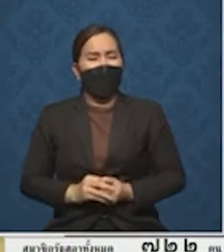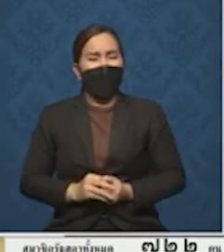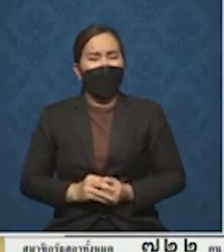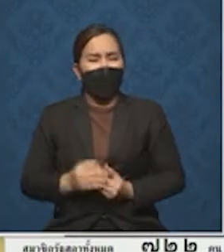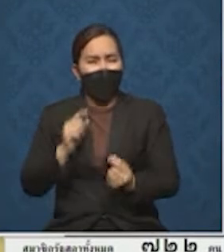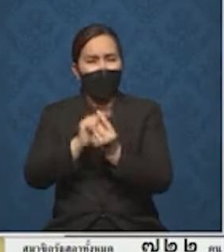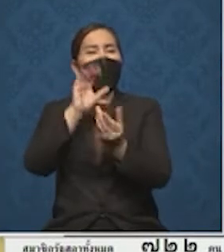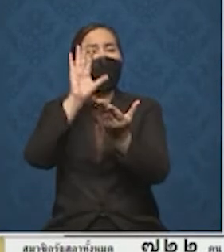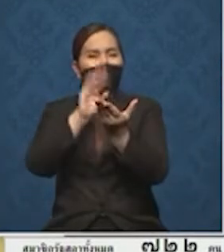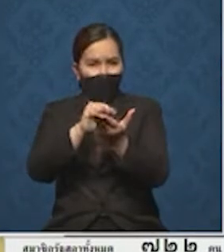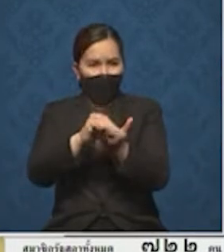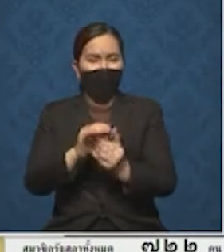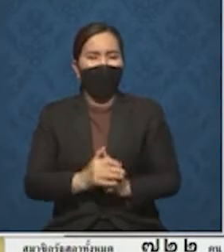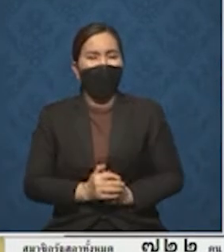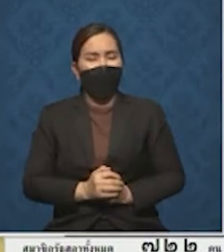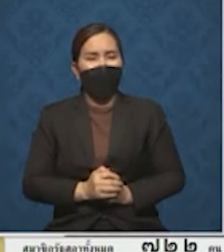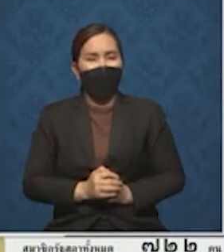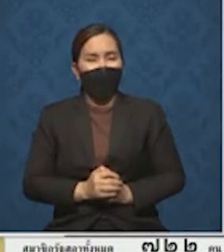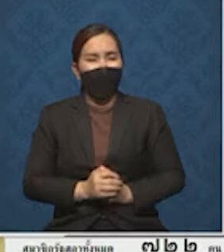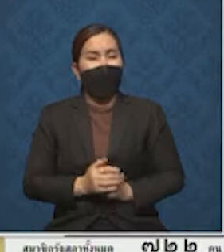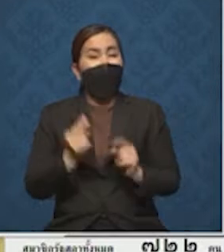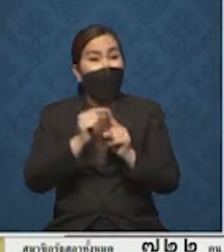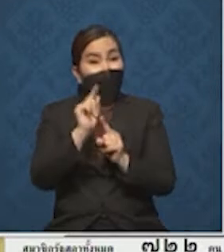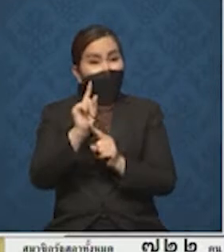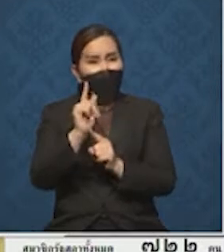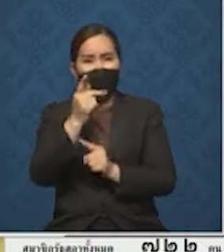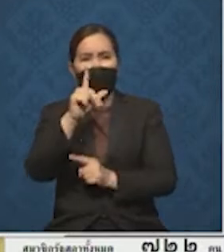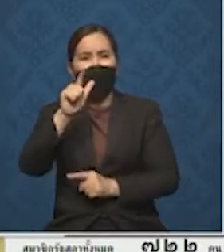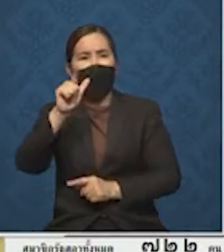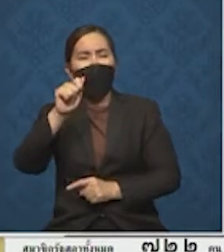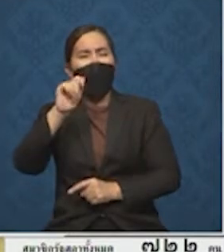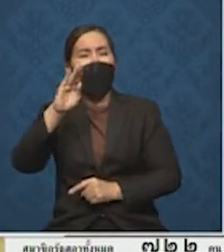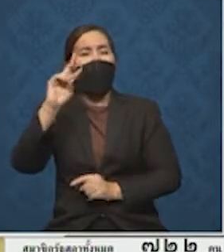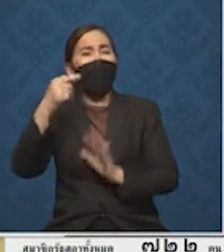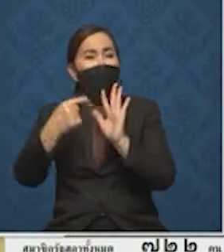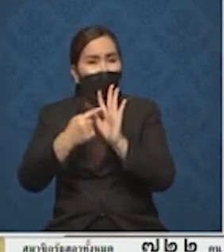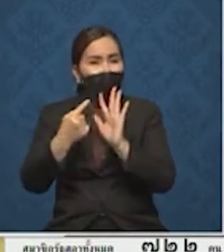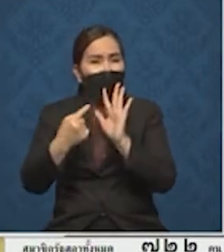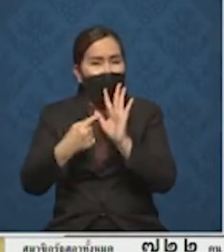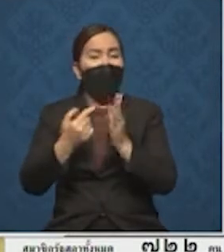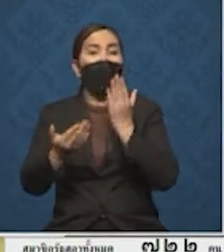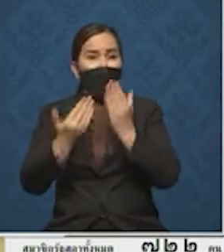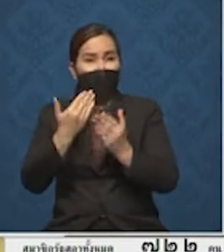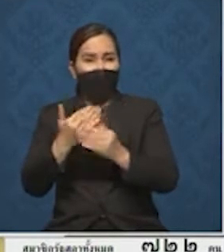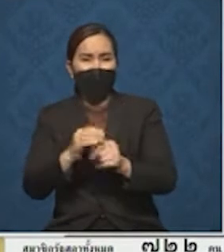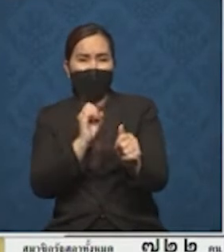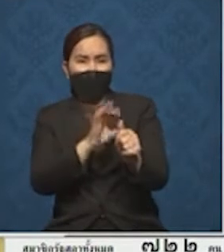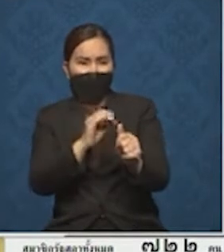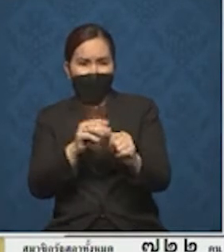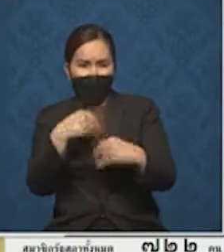อกมาว่าการครอบงำหรอการชี้นำมีมาตานี้ยังมีอยู่